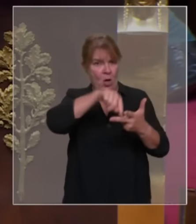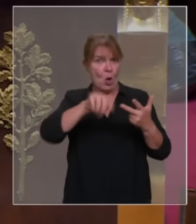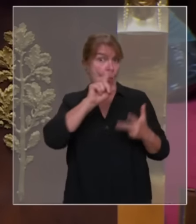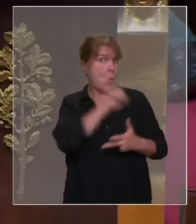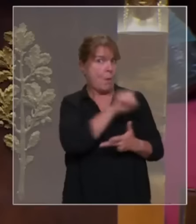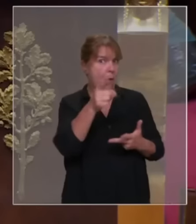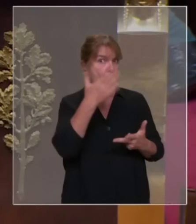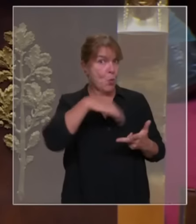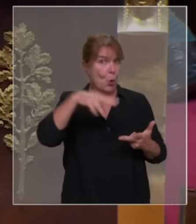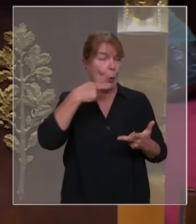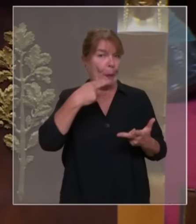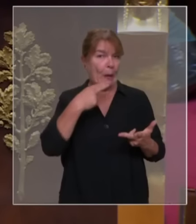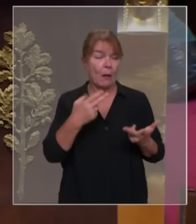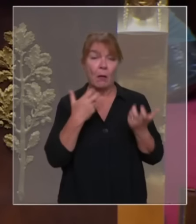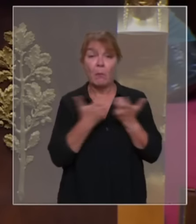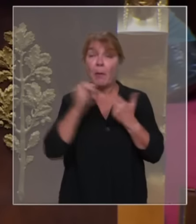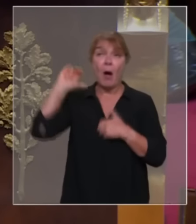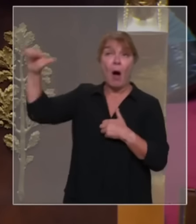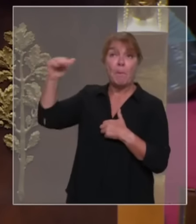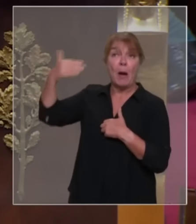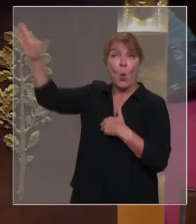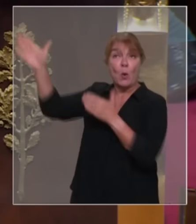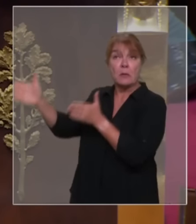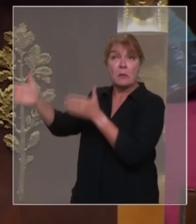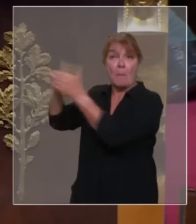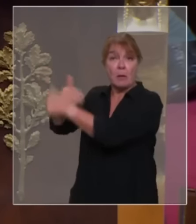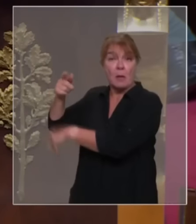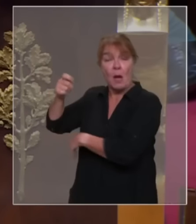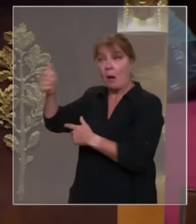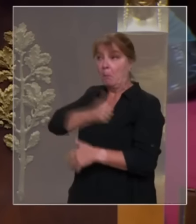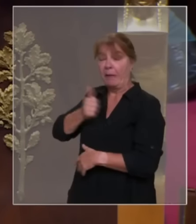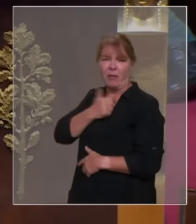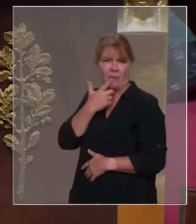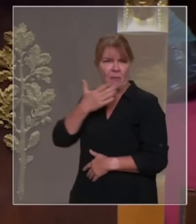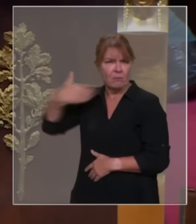utilisées, sans avoir recours à des cabinets de conseil privés.